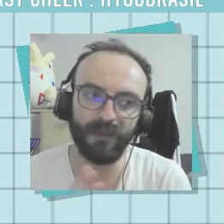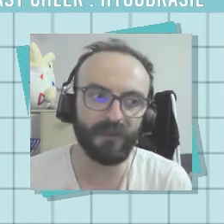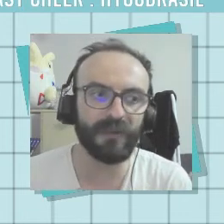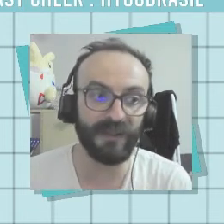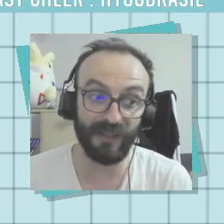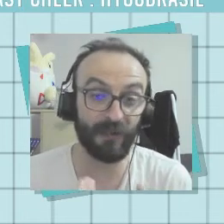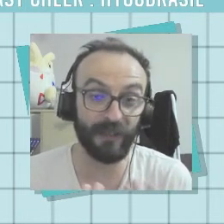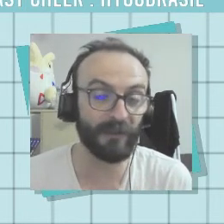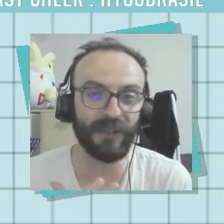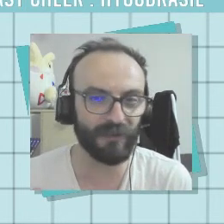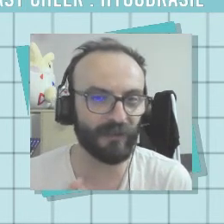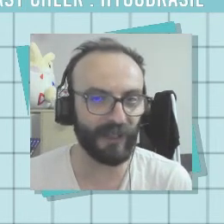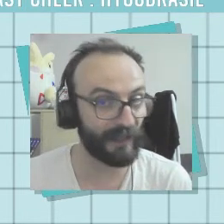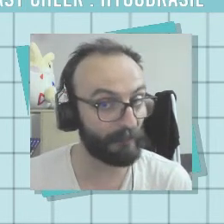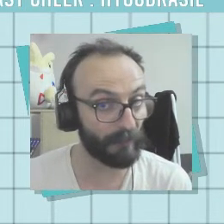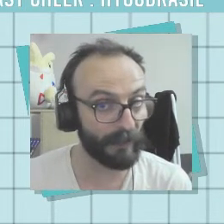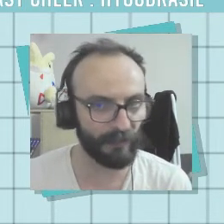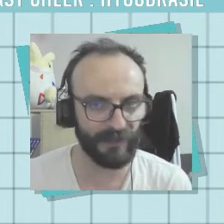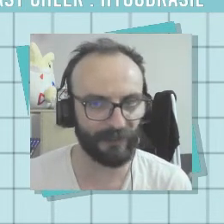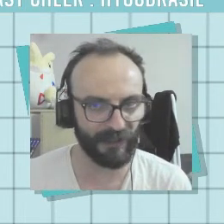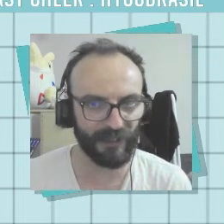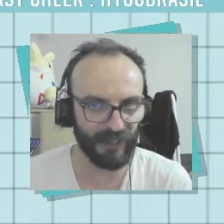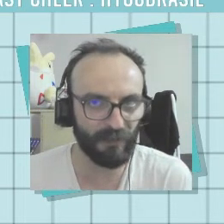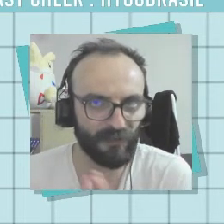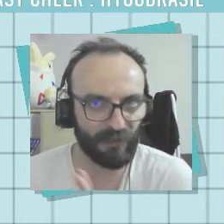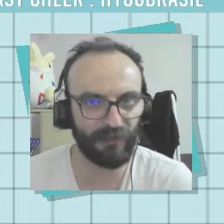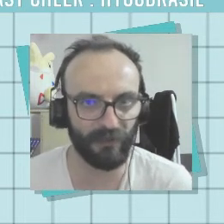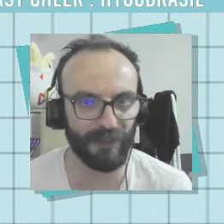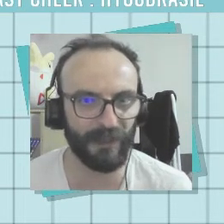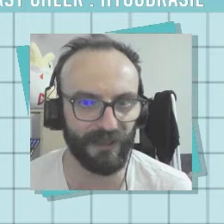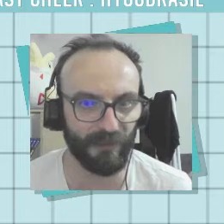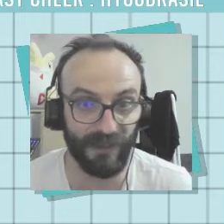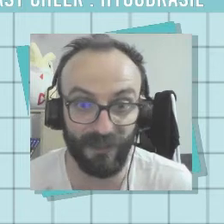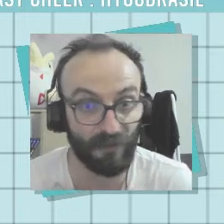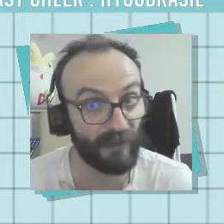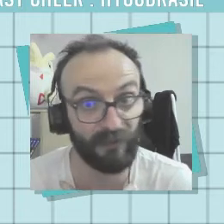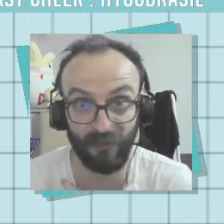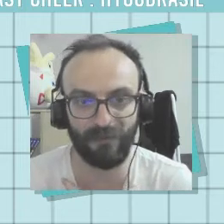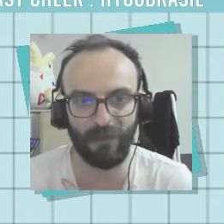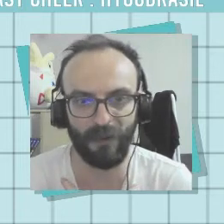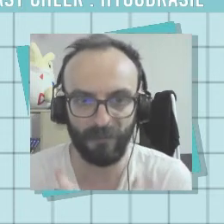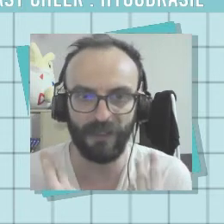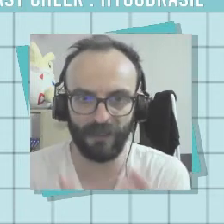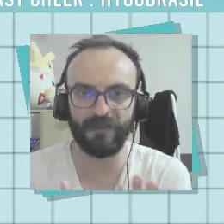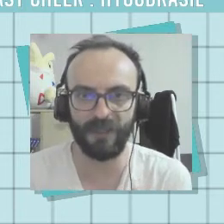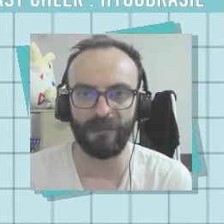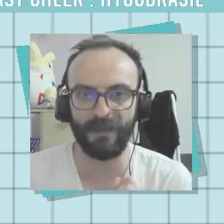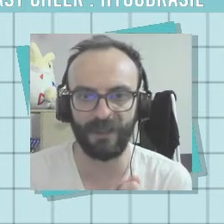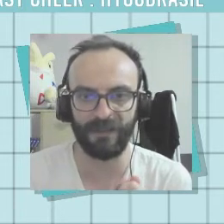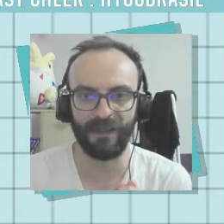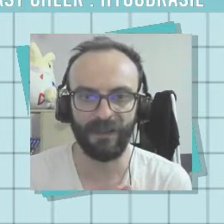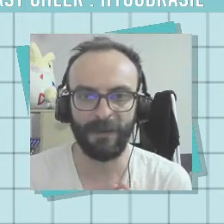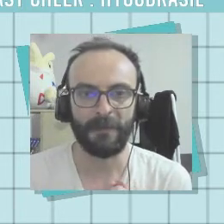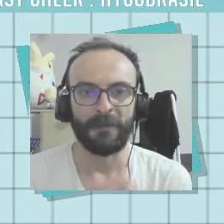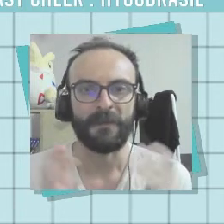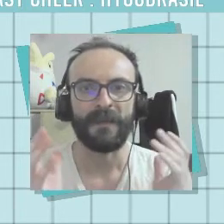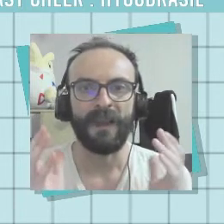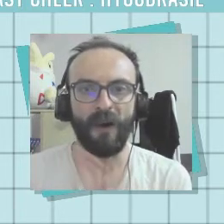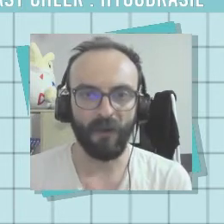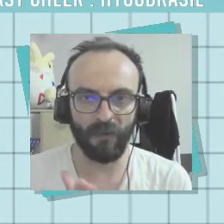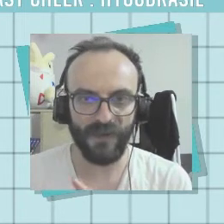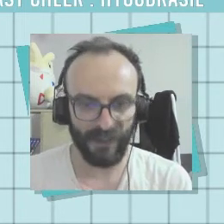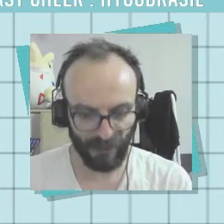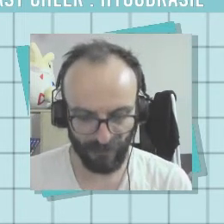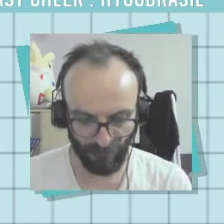pas non plus trop de connaissances. Honnêtement, j'ai juste regardé à peu près comment ça marchait. Je peux juste faire une explication basique, je suis pas du tout développeur, mais là le sujet m'intéresse.